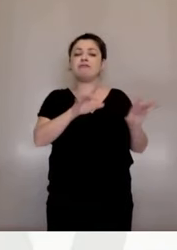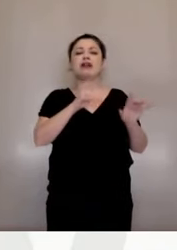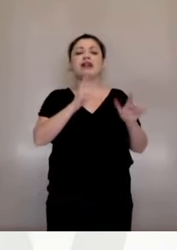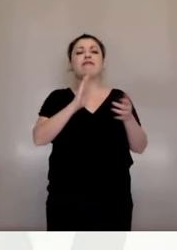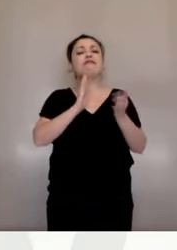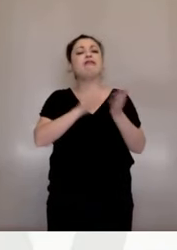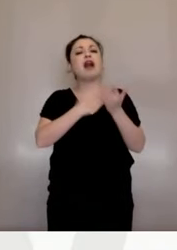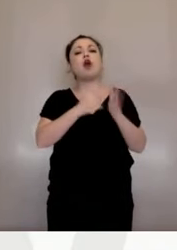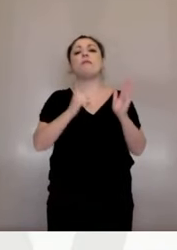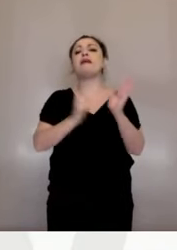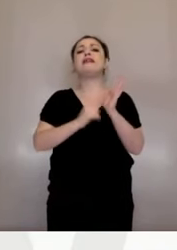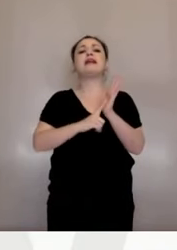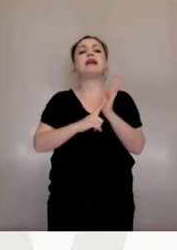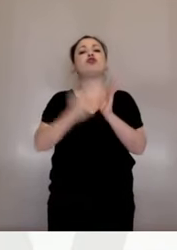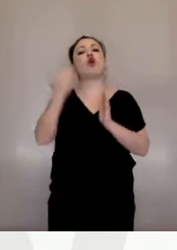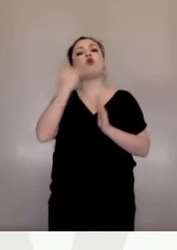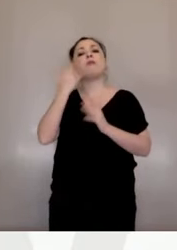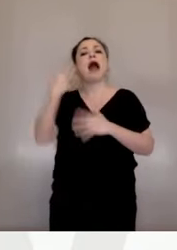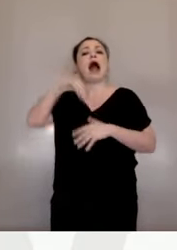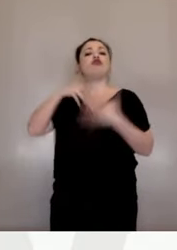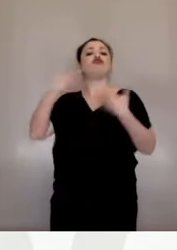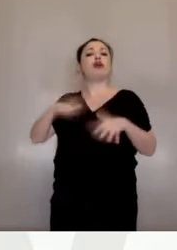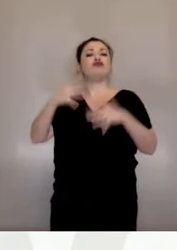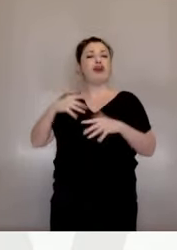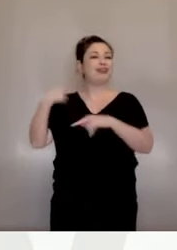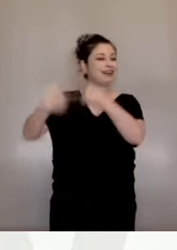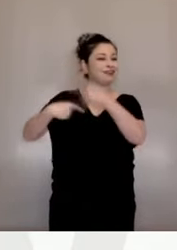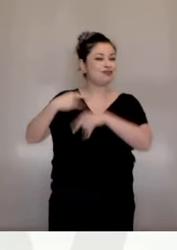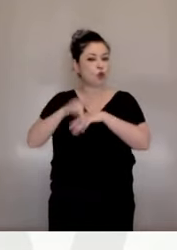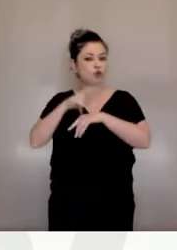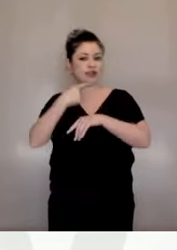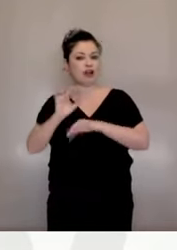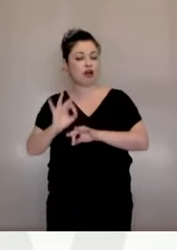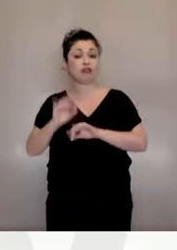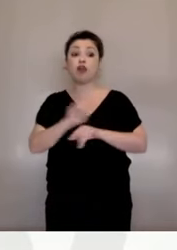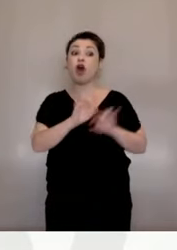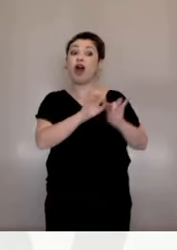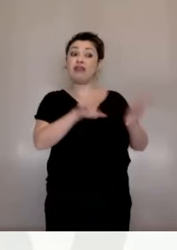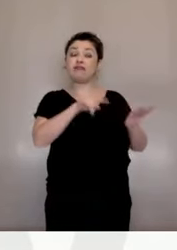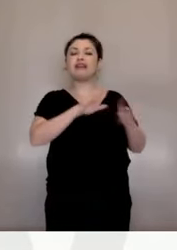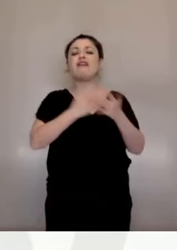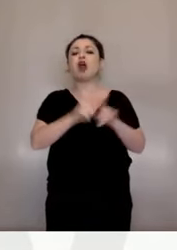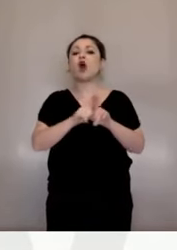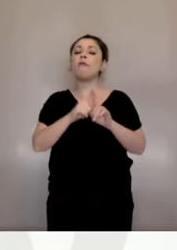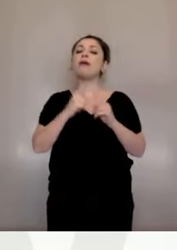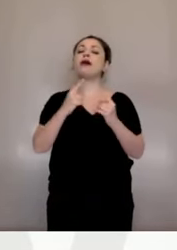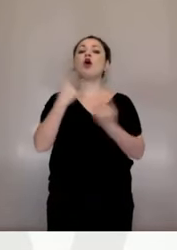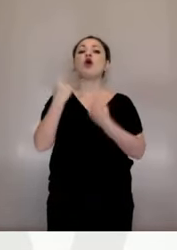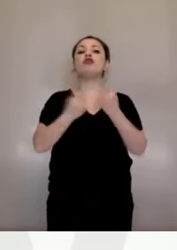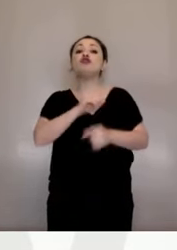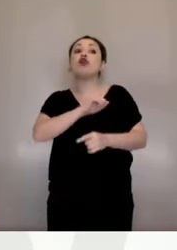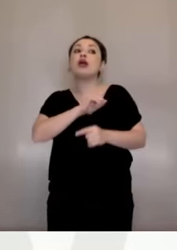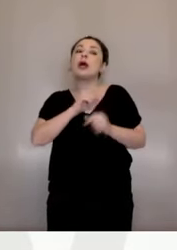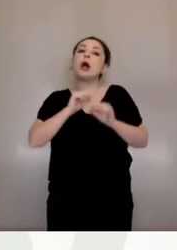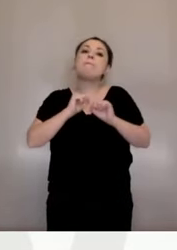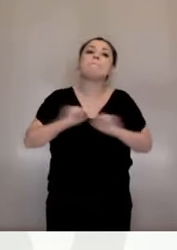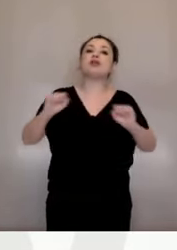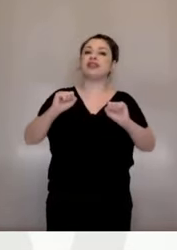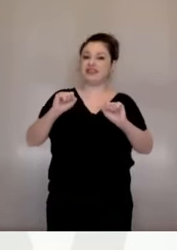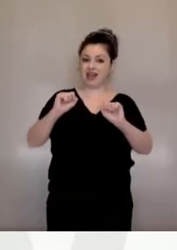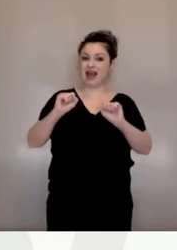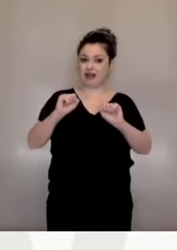all'uomo, come spesso si dice nella tradizione, ma una condizione potenziale e dinamica per cui si diventa